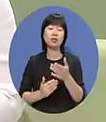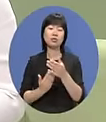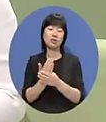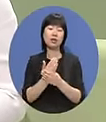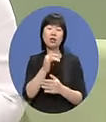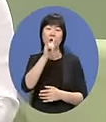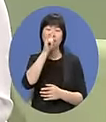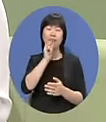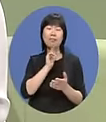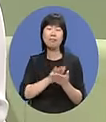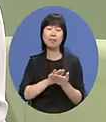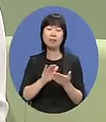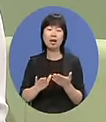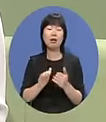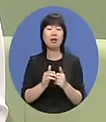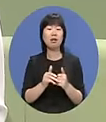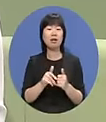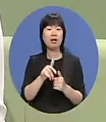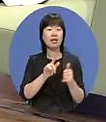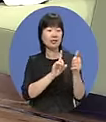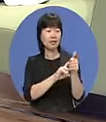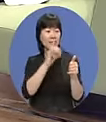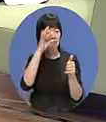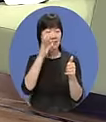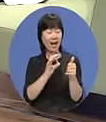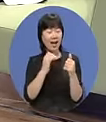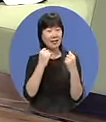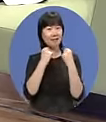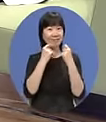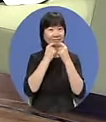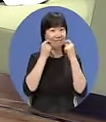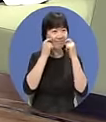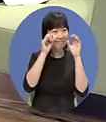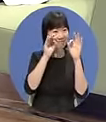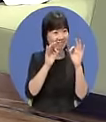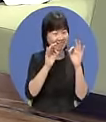비롯된다고 할 수가 있어요. 네. 김선비 씨 어디 그러니까 봐요. 뭐. 생기가 있나 한번 좀 봅시다. 아, 그러니까 선배님들이